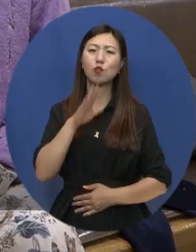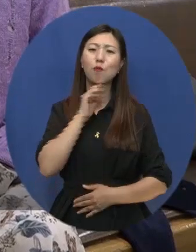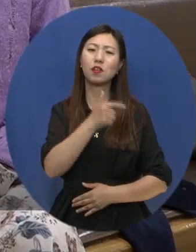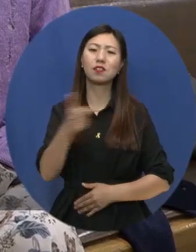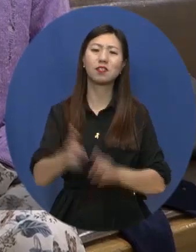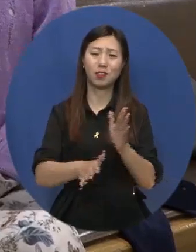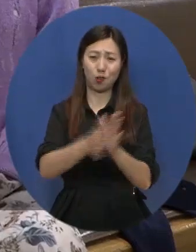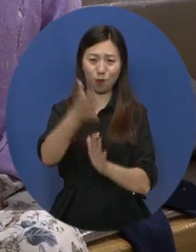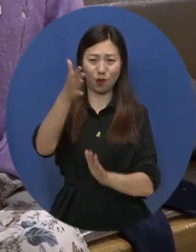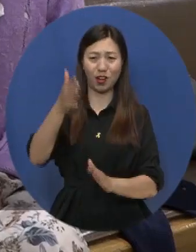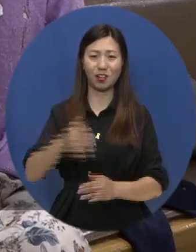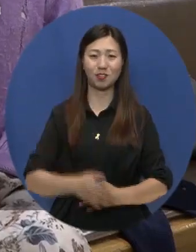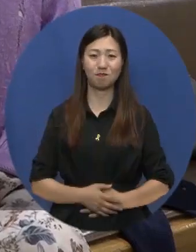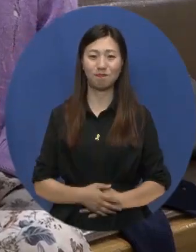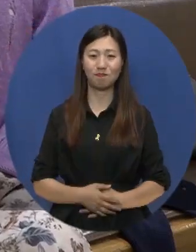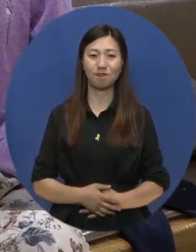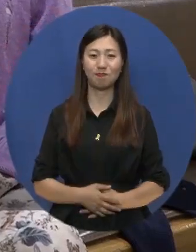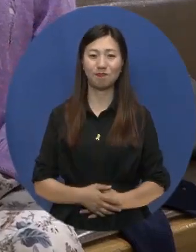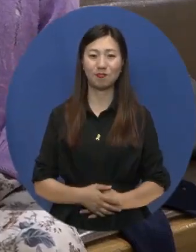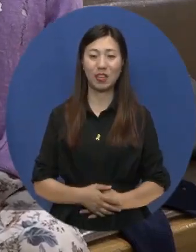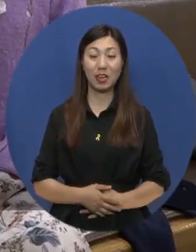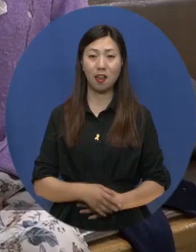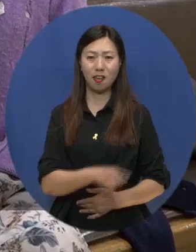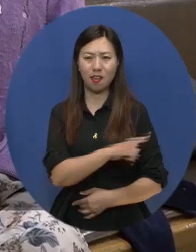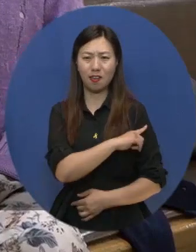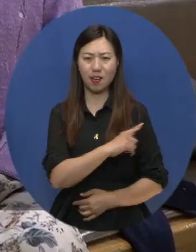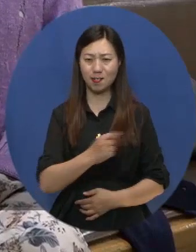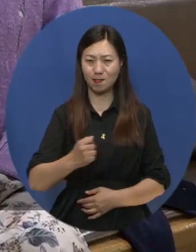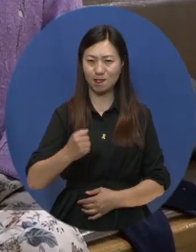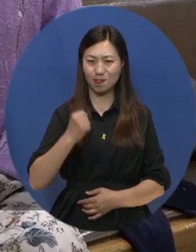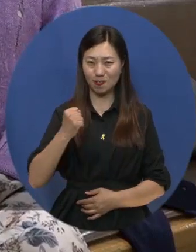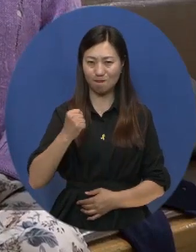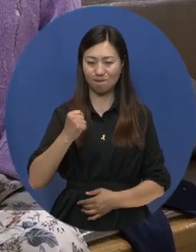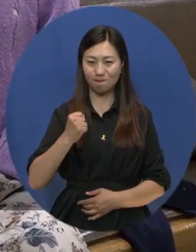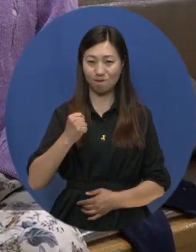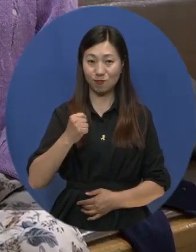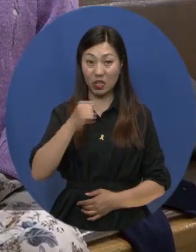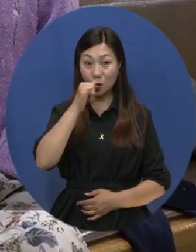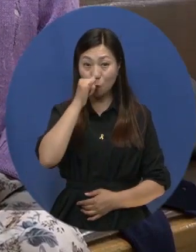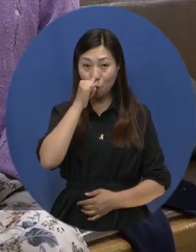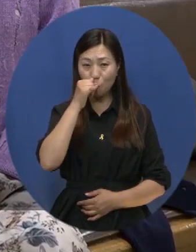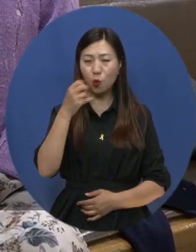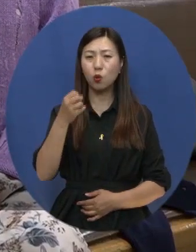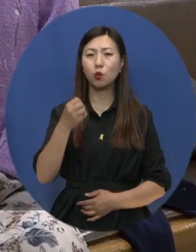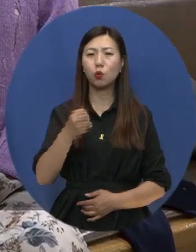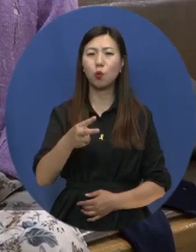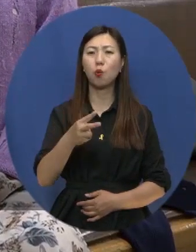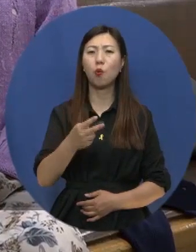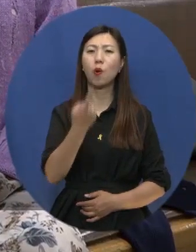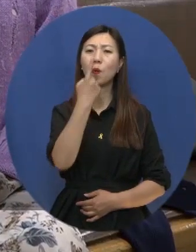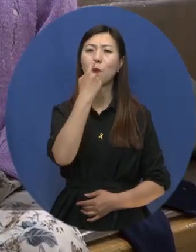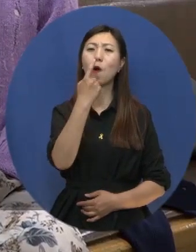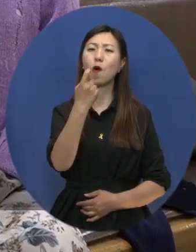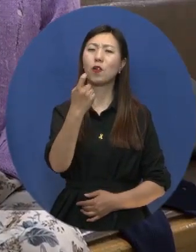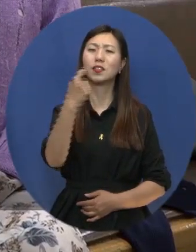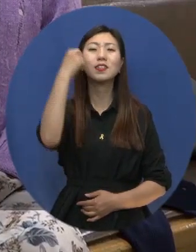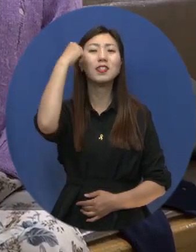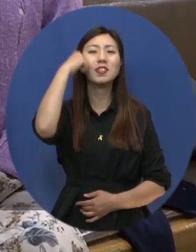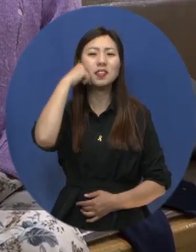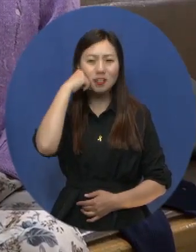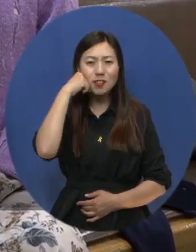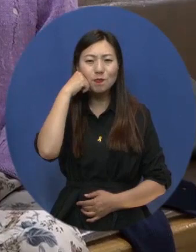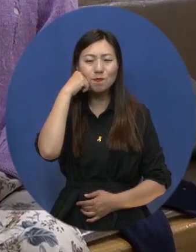같습니다. 되게 카리스마 있으시고 되게 멋지신 것 같아요. 그리고